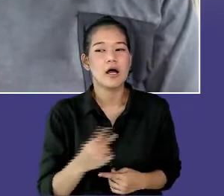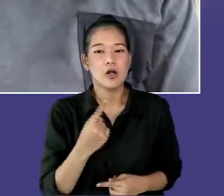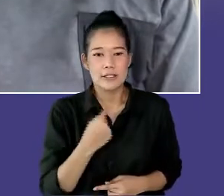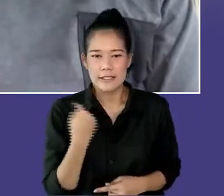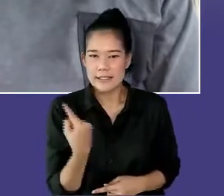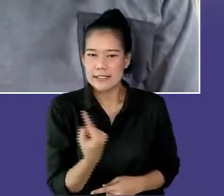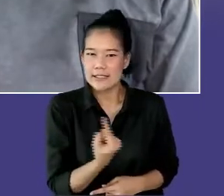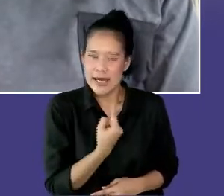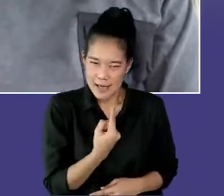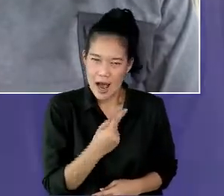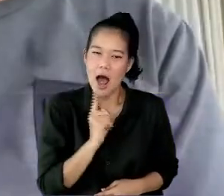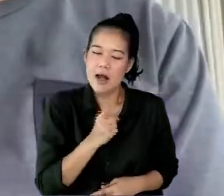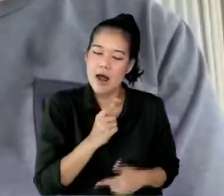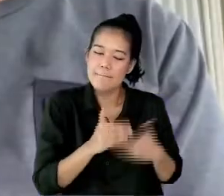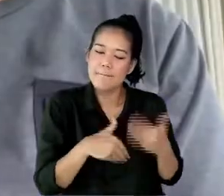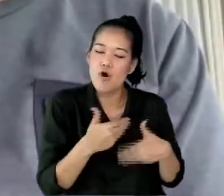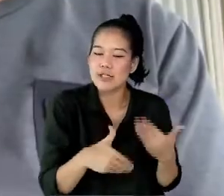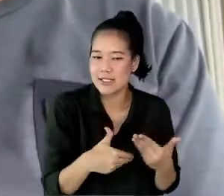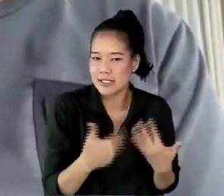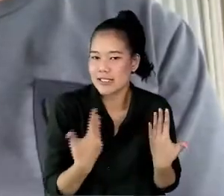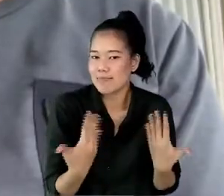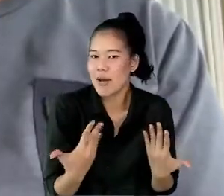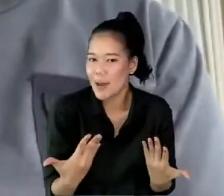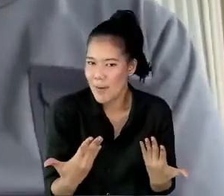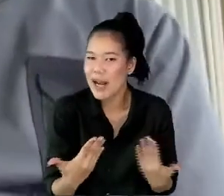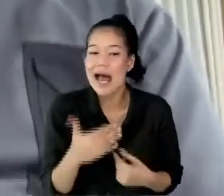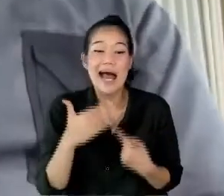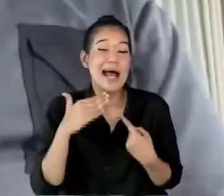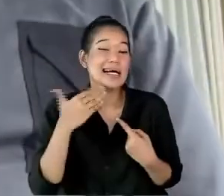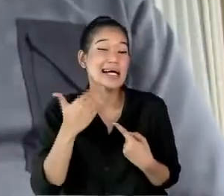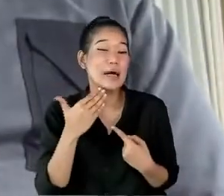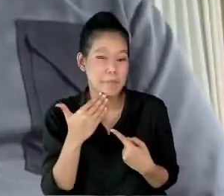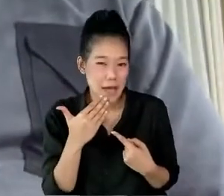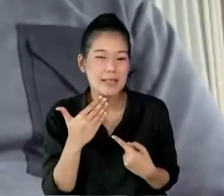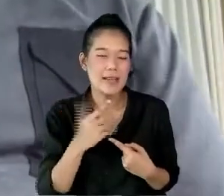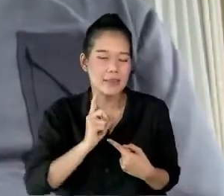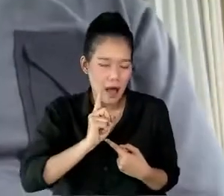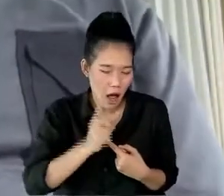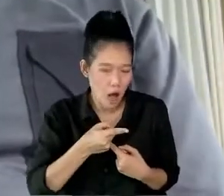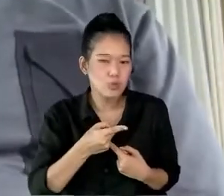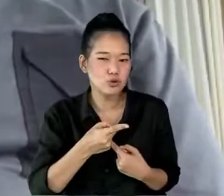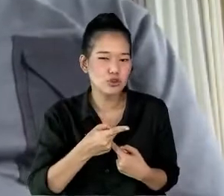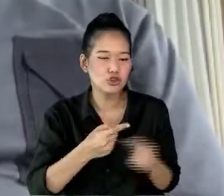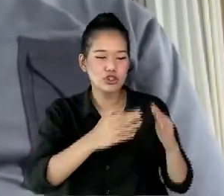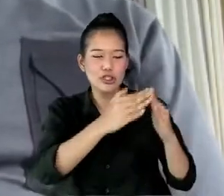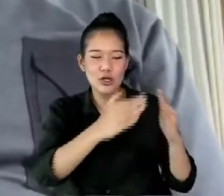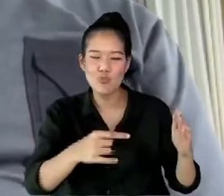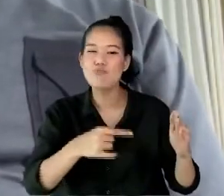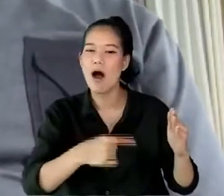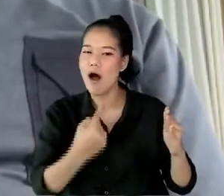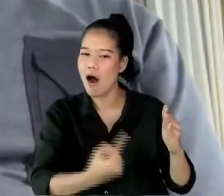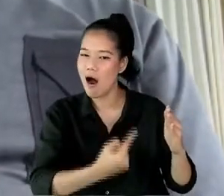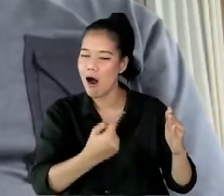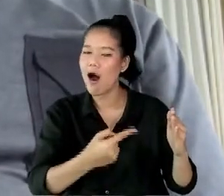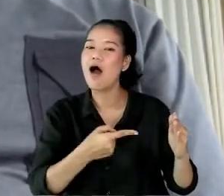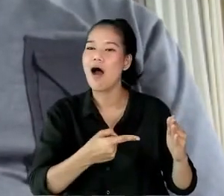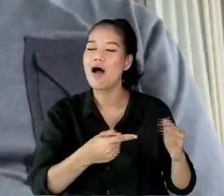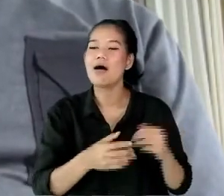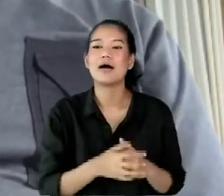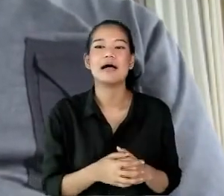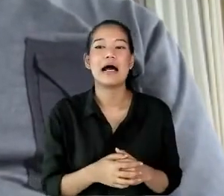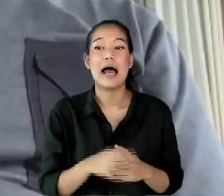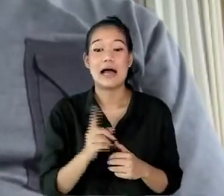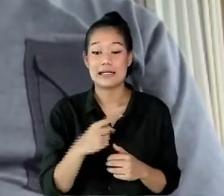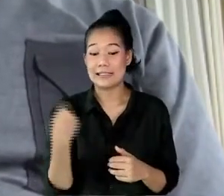awalnya ada proses di mana kebiasaan-kebiasaan ini memang harus diterapkan, terutama di rumah. Dan kebetulan kita